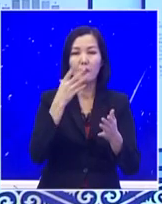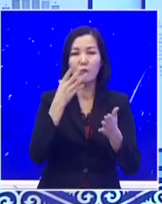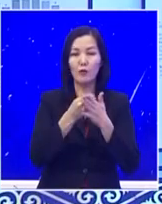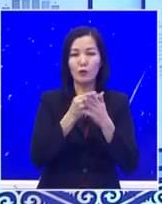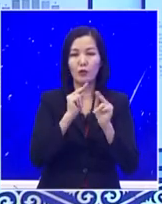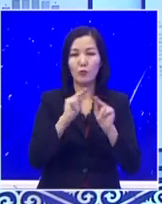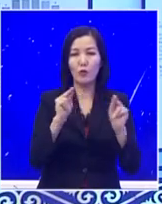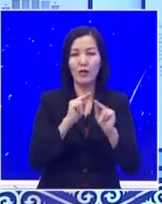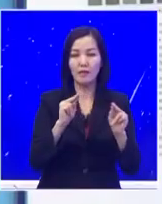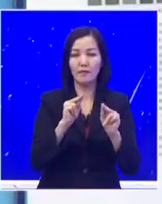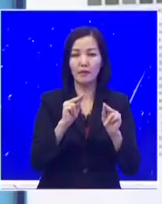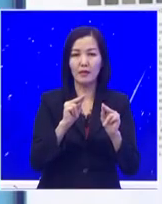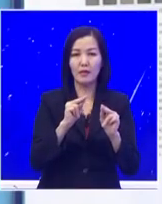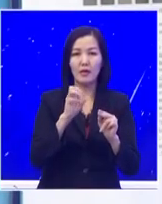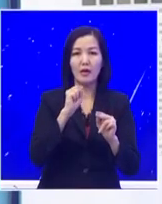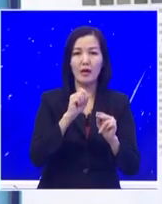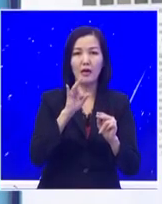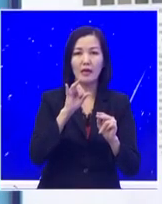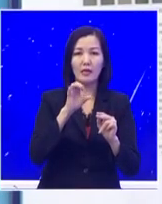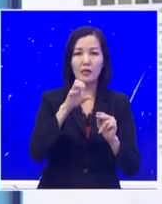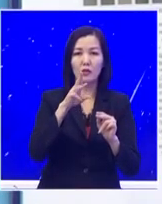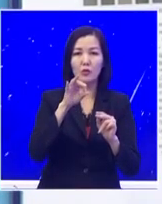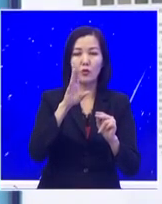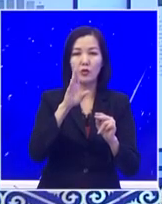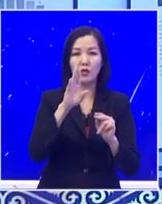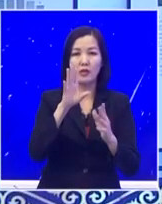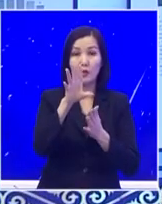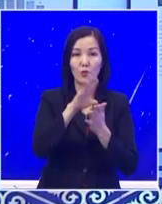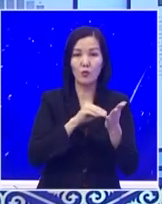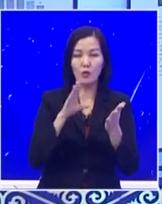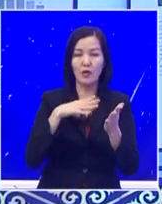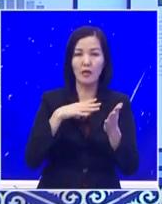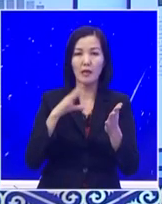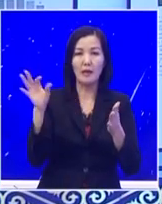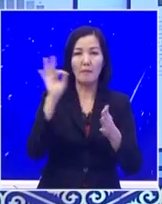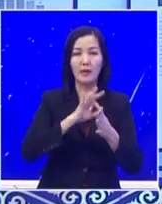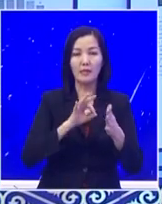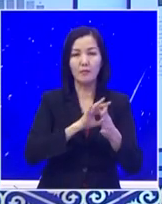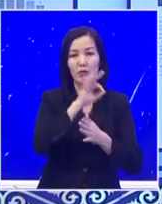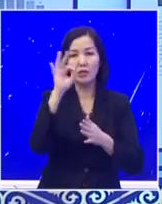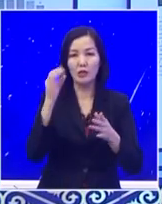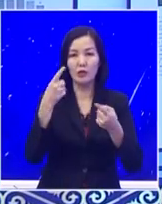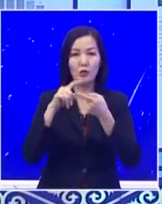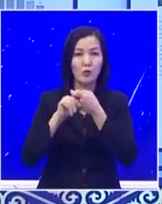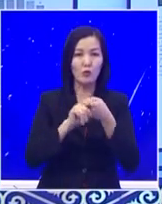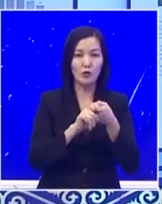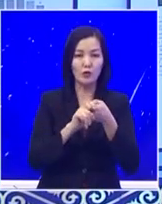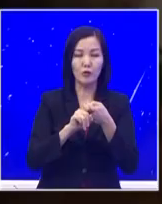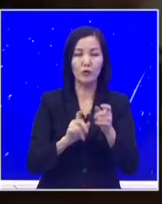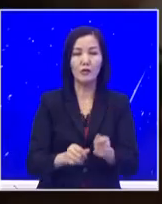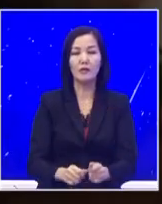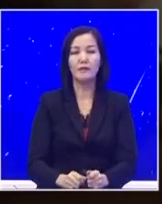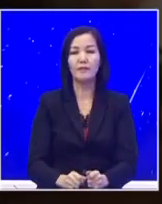немесе ғылымдағы басшы ретінде Аристотельді алатыны белгілі. Жалпы батыс пен шығысты үйлестіруші, батыс пен шығысты